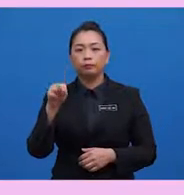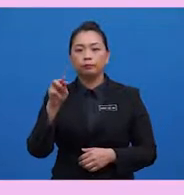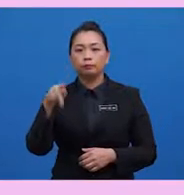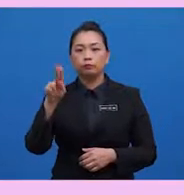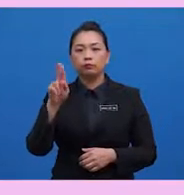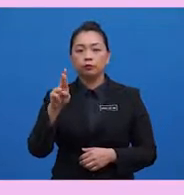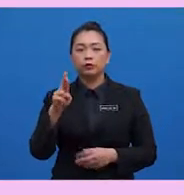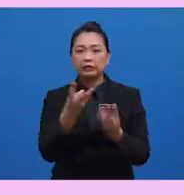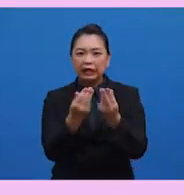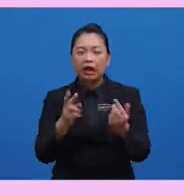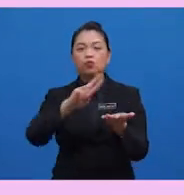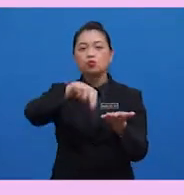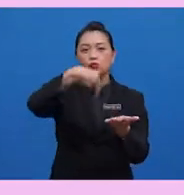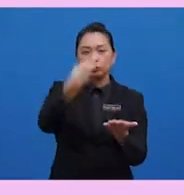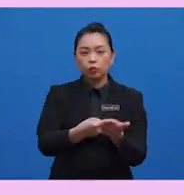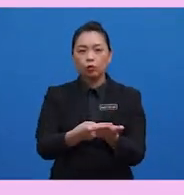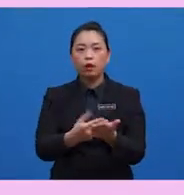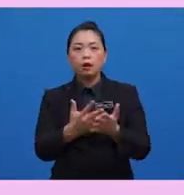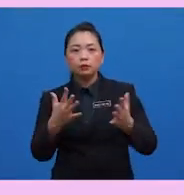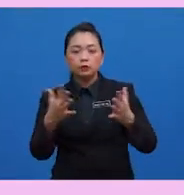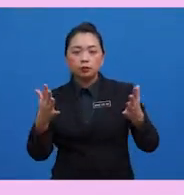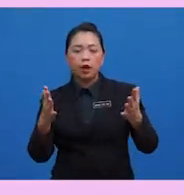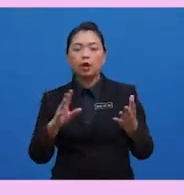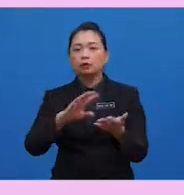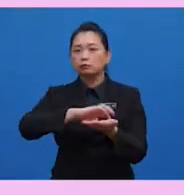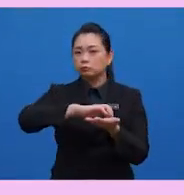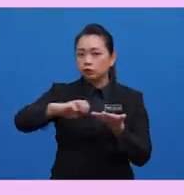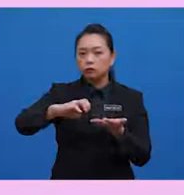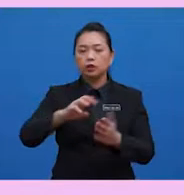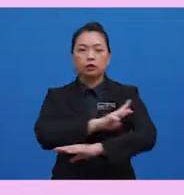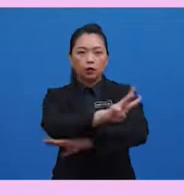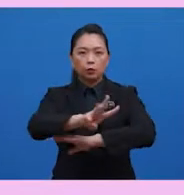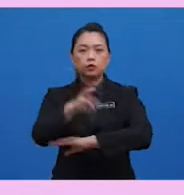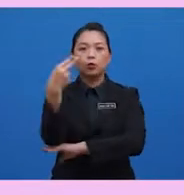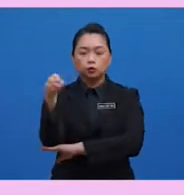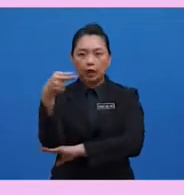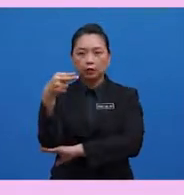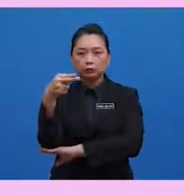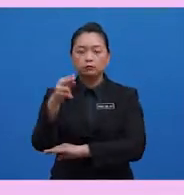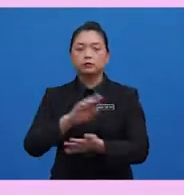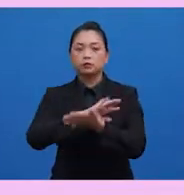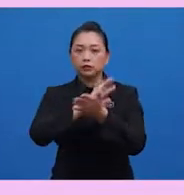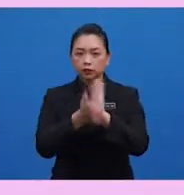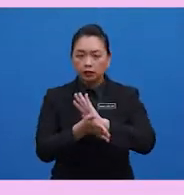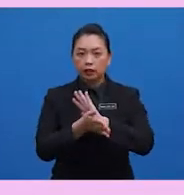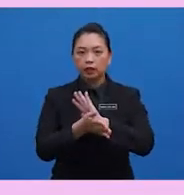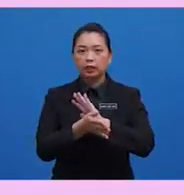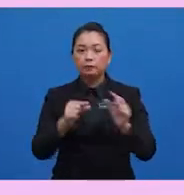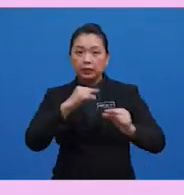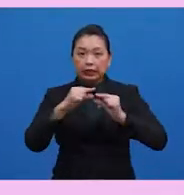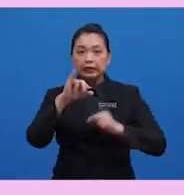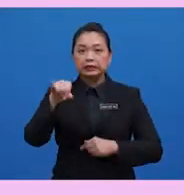berlaku dalam skala yang besar akan memusnahkan kawasan hutan. Kejadian gerakan jisim akan